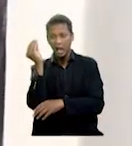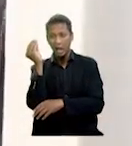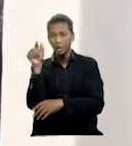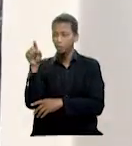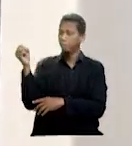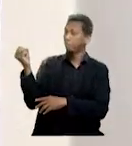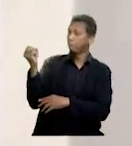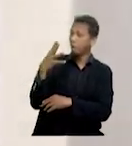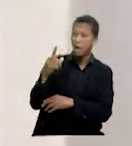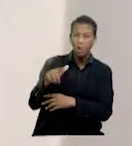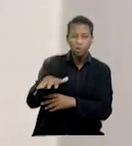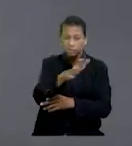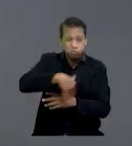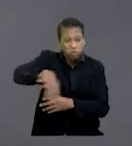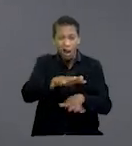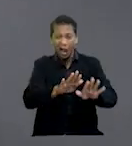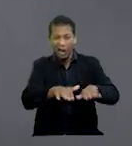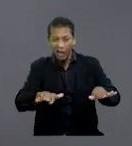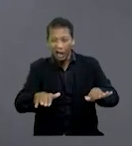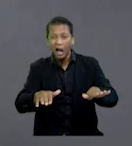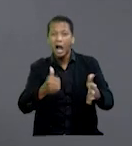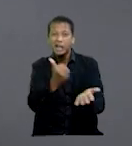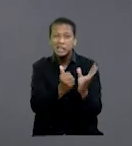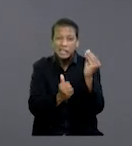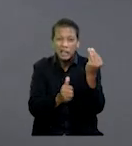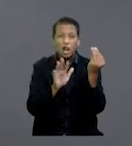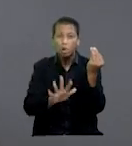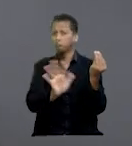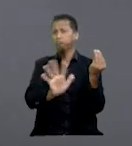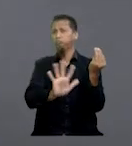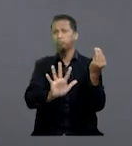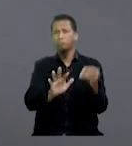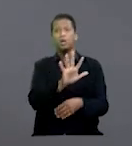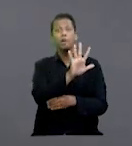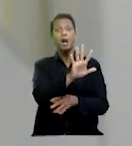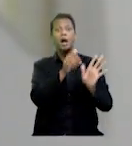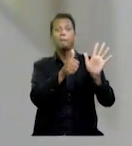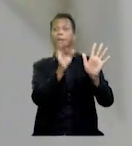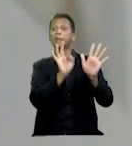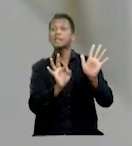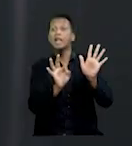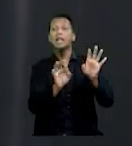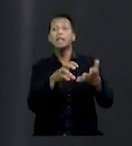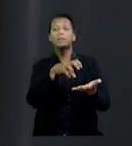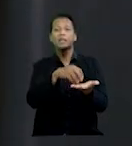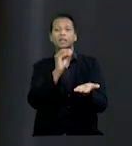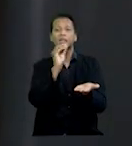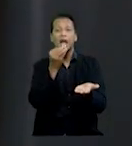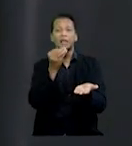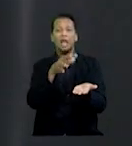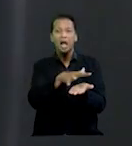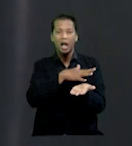semua pasien anak berdomisili di Jakarta. 56% kasus berasal dari wilayah Jabodetabek, 20% dari Jawa Barat,